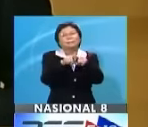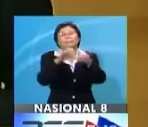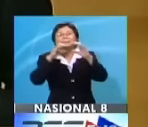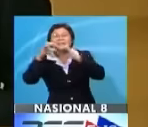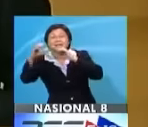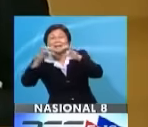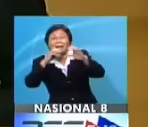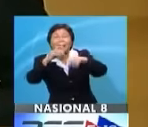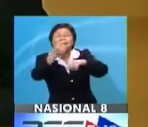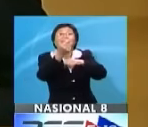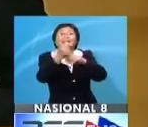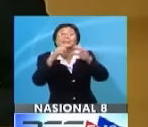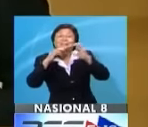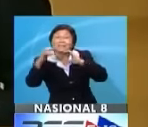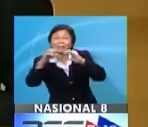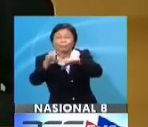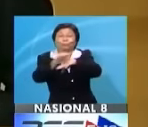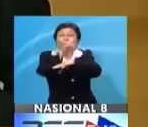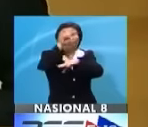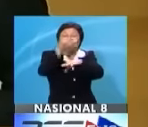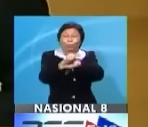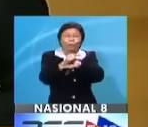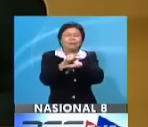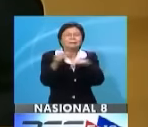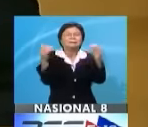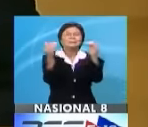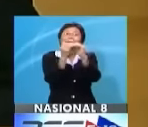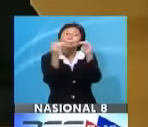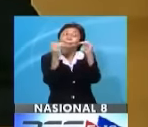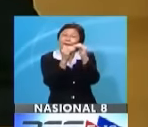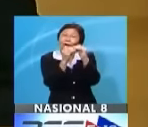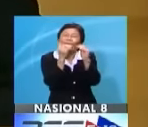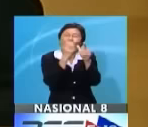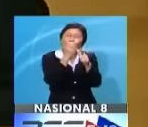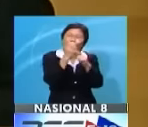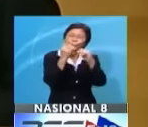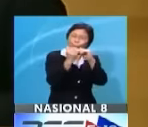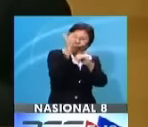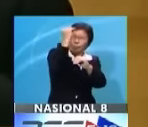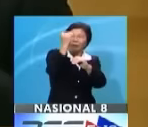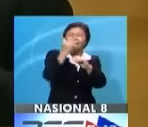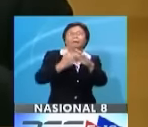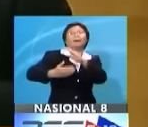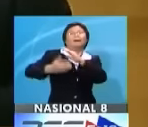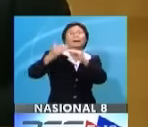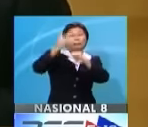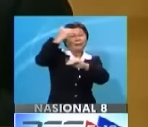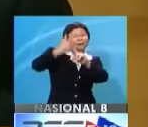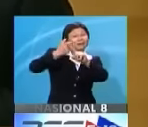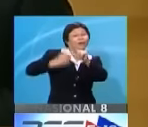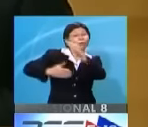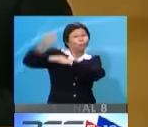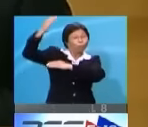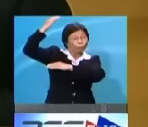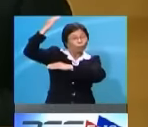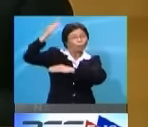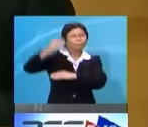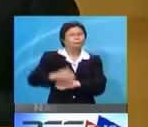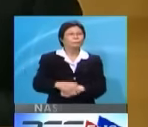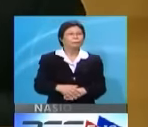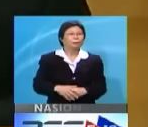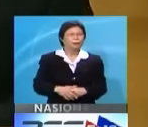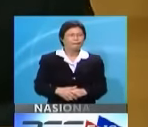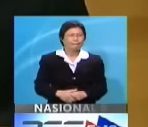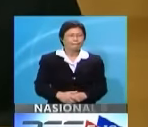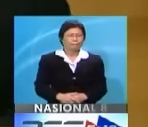bercakap ataupun nilai penggunaan yang sama ataupun lebih daripada yang dulu. Itu yang kita katakan. Bahawa jamaah tak boleh bangun ya.